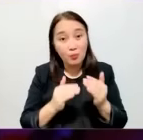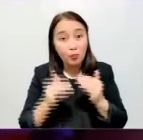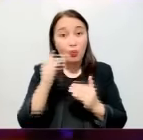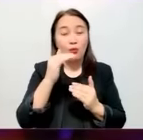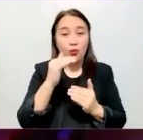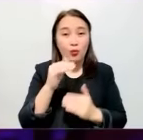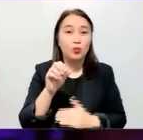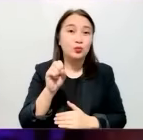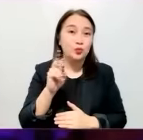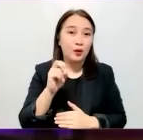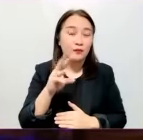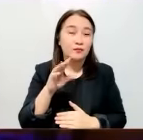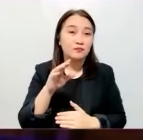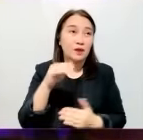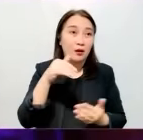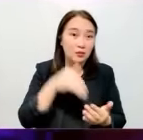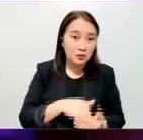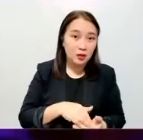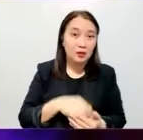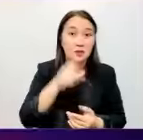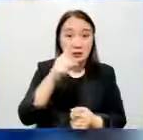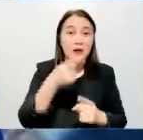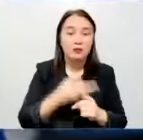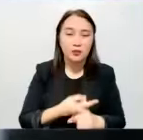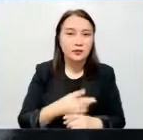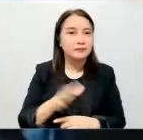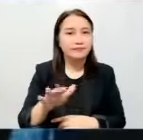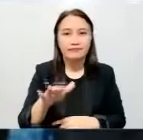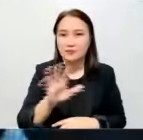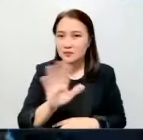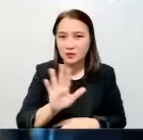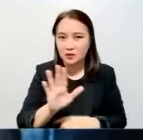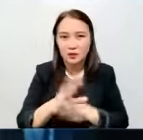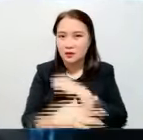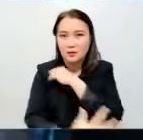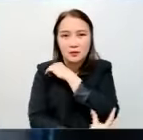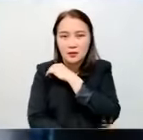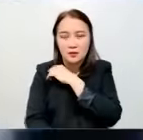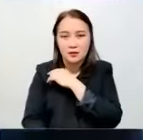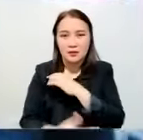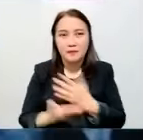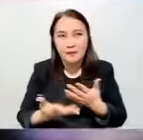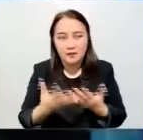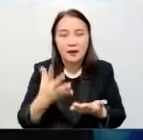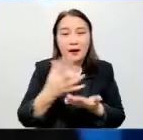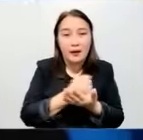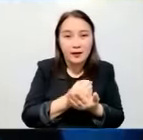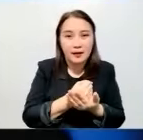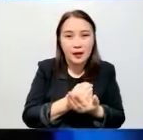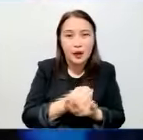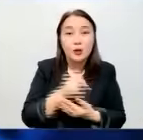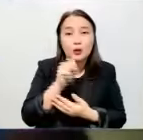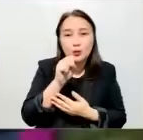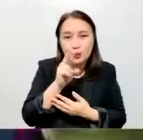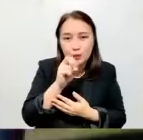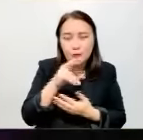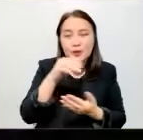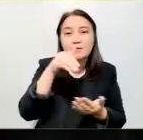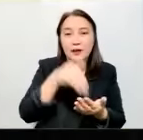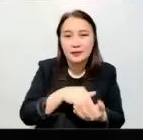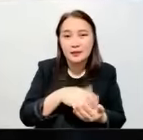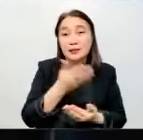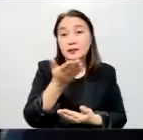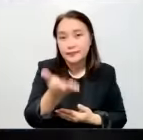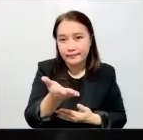ang sweldo mo, eh hindi ka pa maituturing na mahirap. Sa mga kumikita ng higit 12,000 kada buwan, kayo po ang tinatawag na